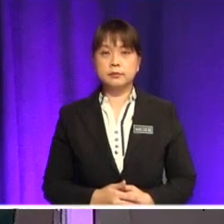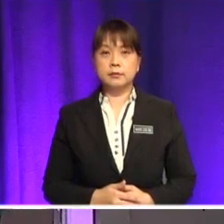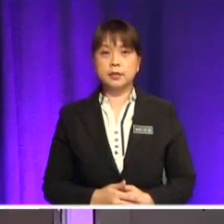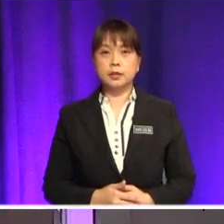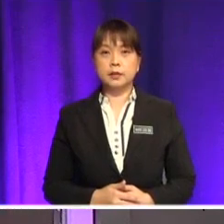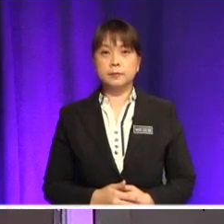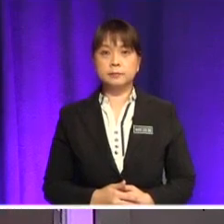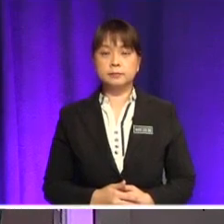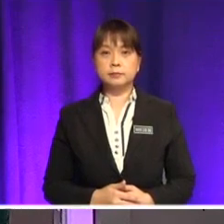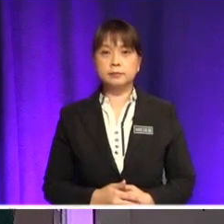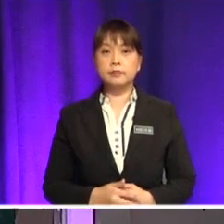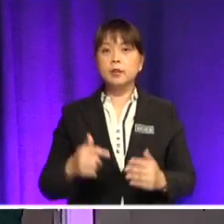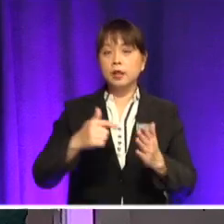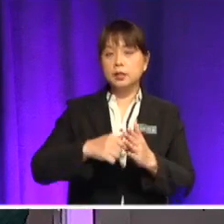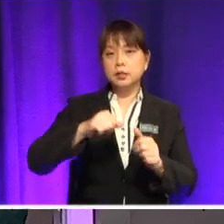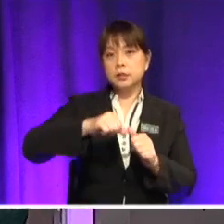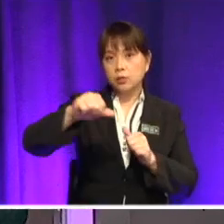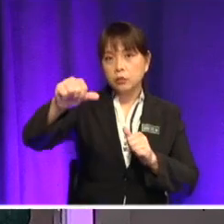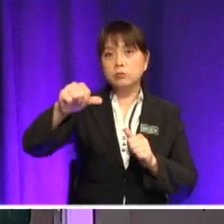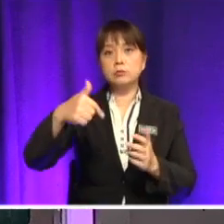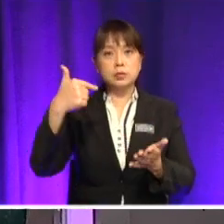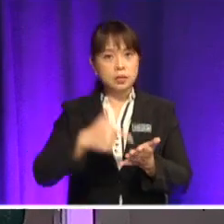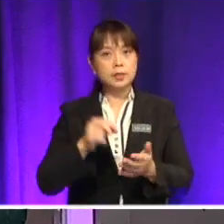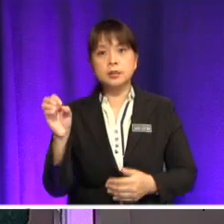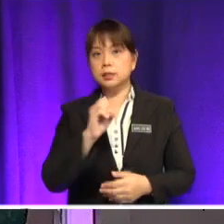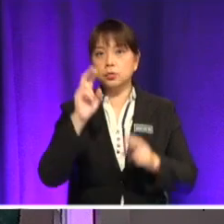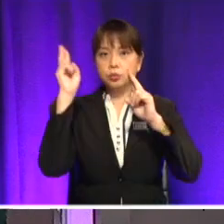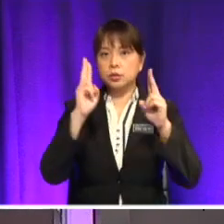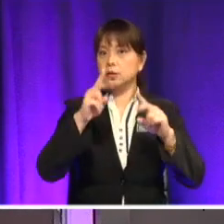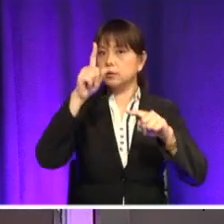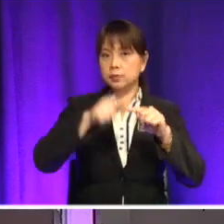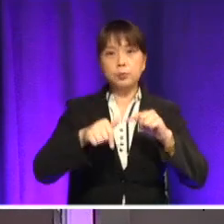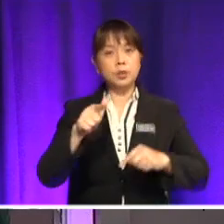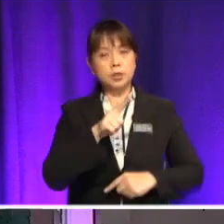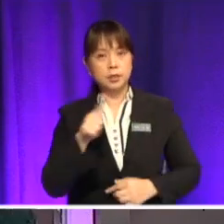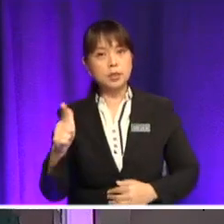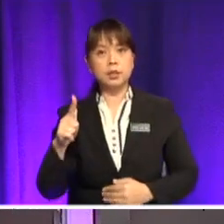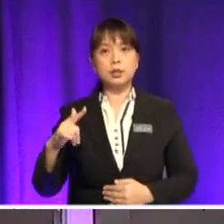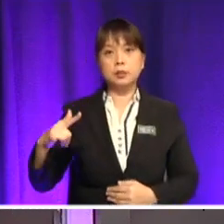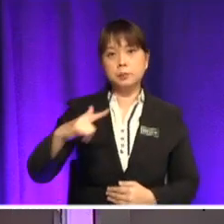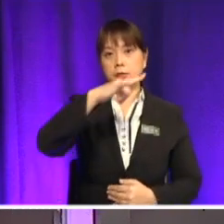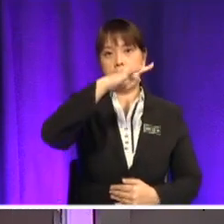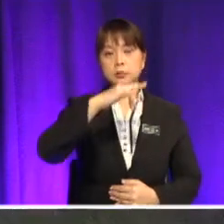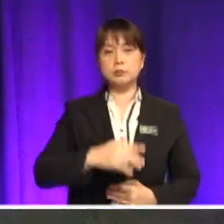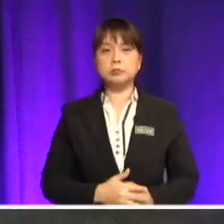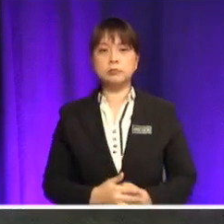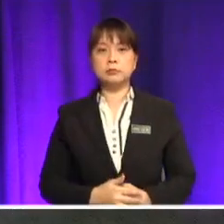jauh langsung tak ada udara memang tak boleh kau potong dilepas jauh lagi